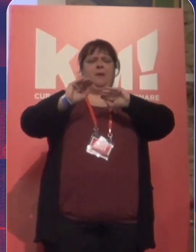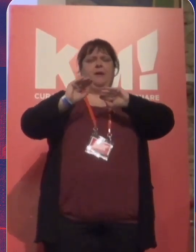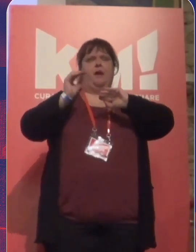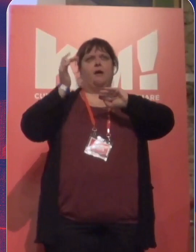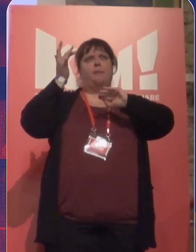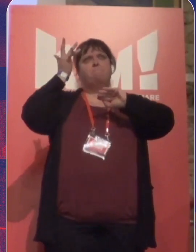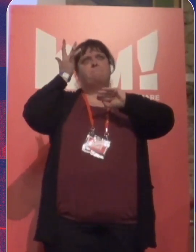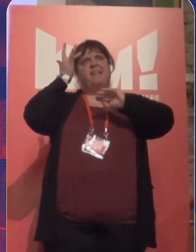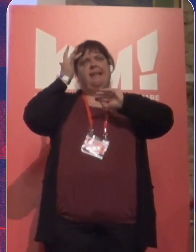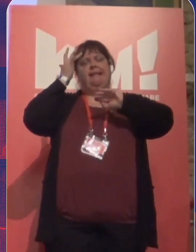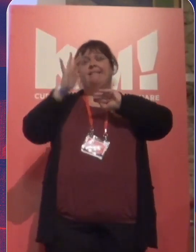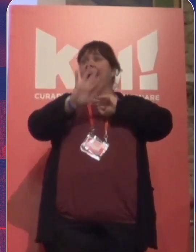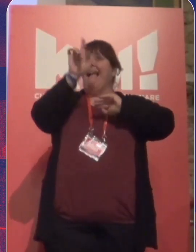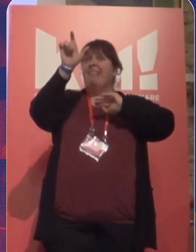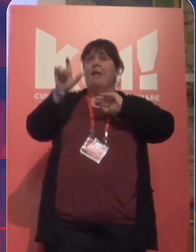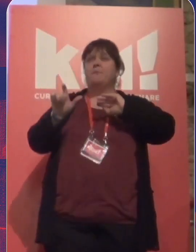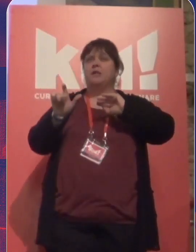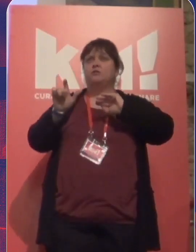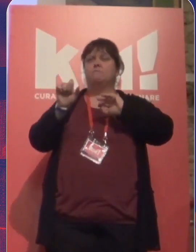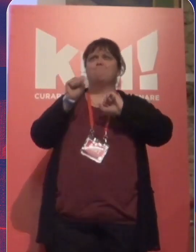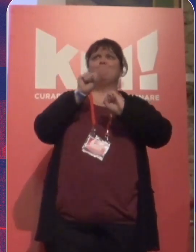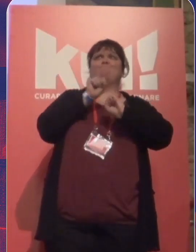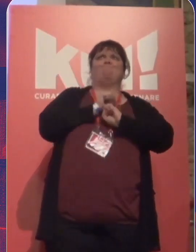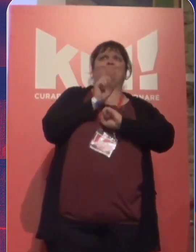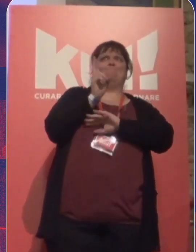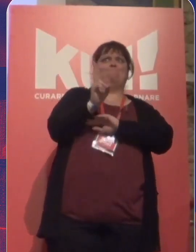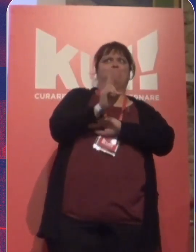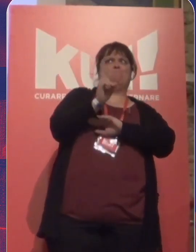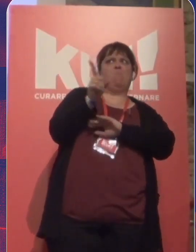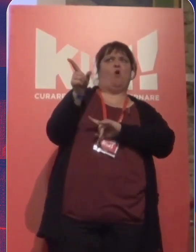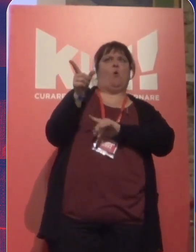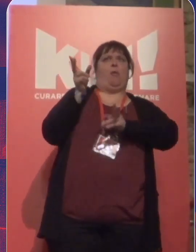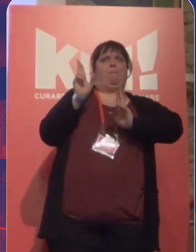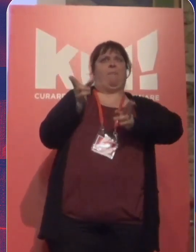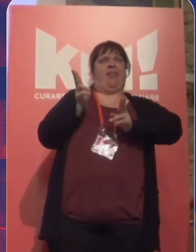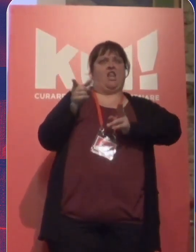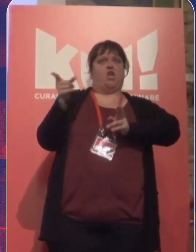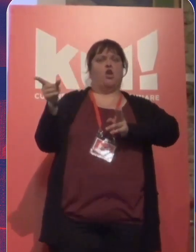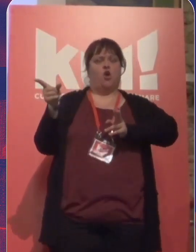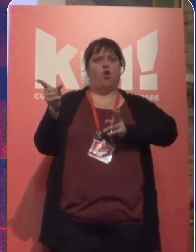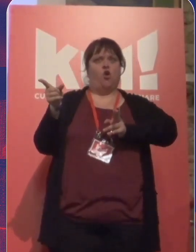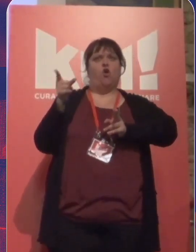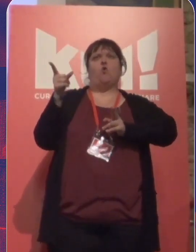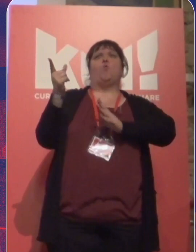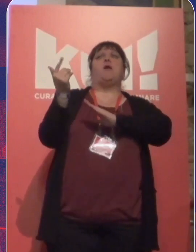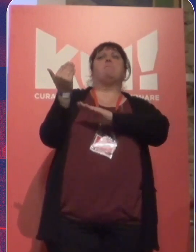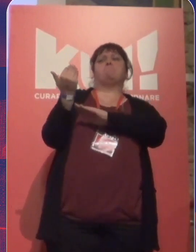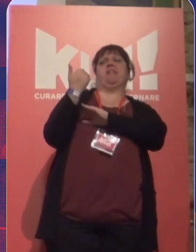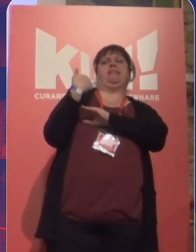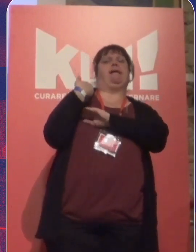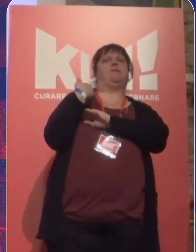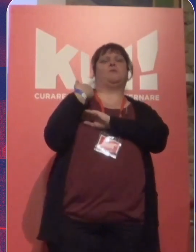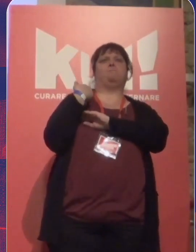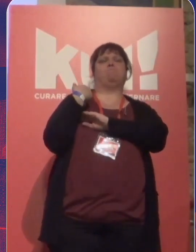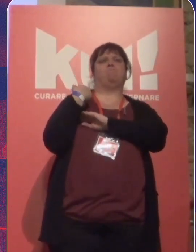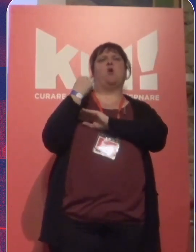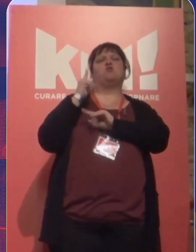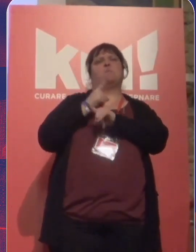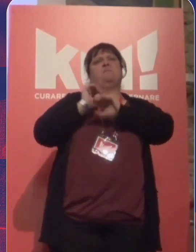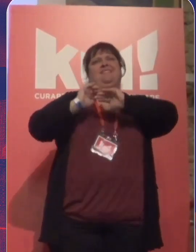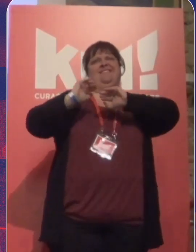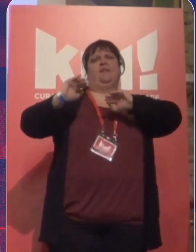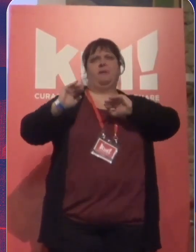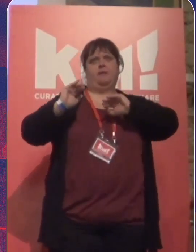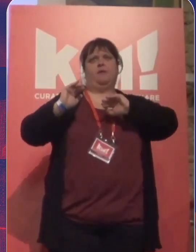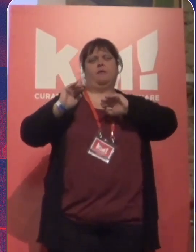inaffidabile e pericoloso quindi che lo rende una minaccia l'uno melanconico esattamente